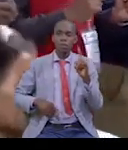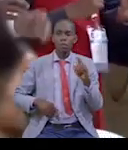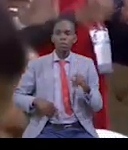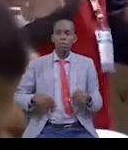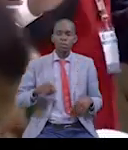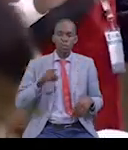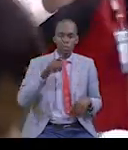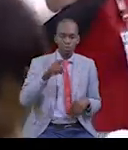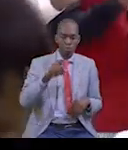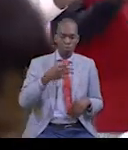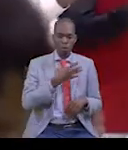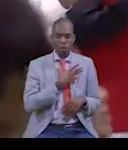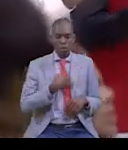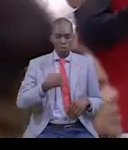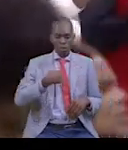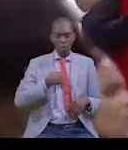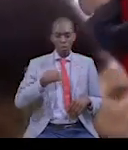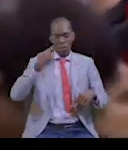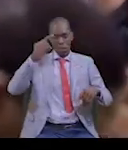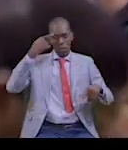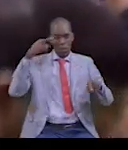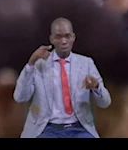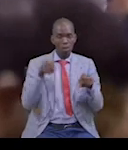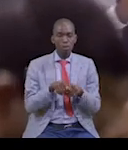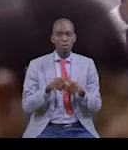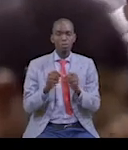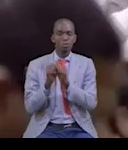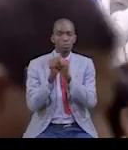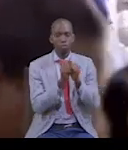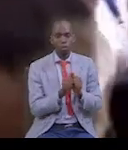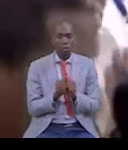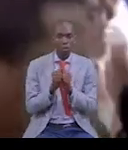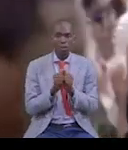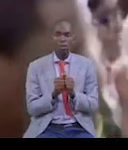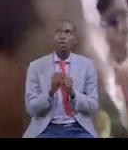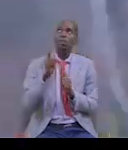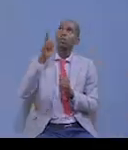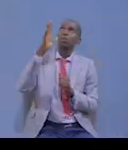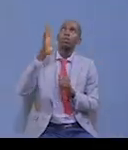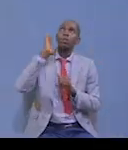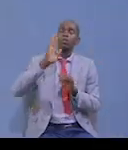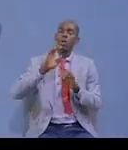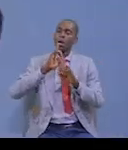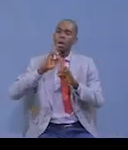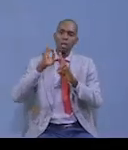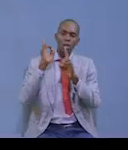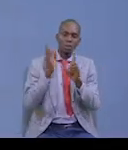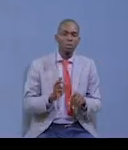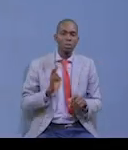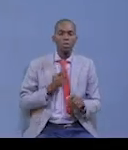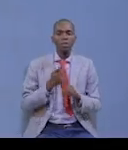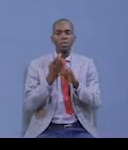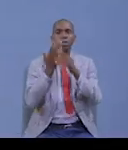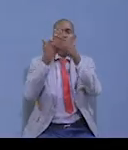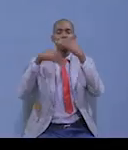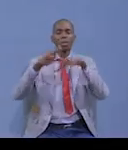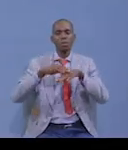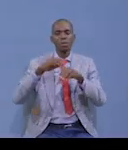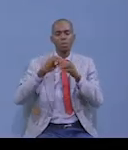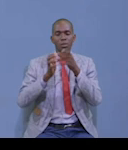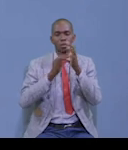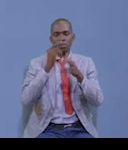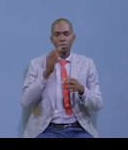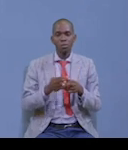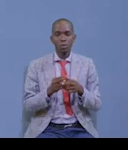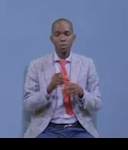agree together. మీరు నేను ఏకీభవిస్తున్నాం. The answer will come from heaven. జవాబు పరలోకం నుంచి వచ్చేస్తుంది. You